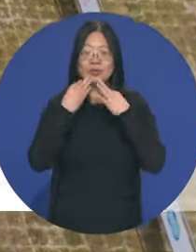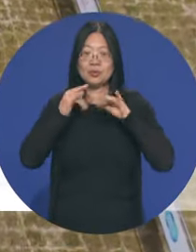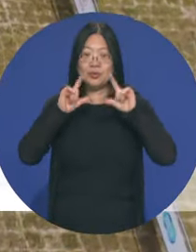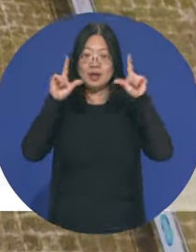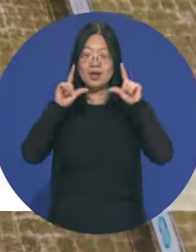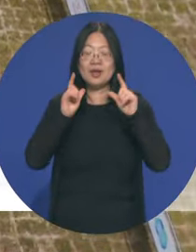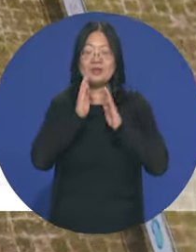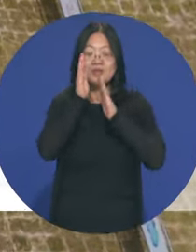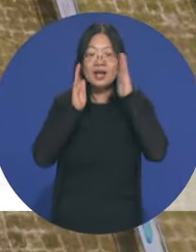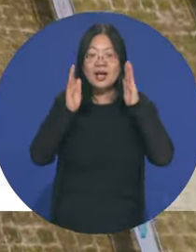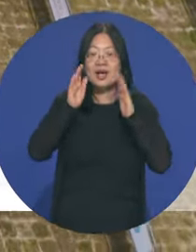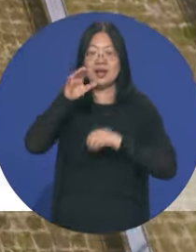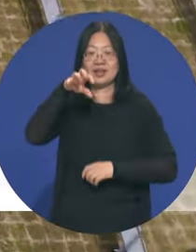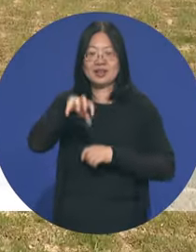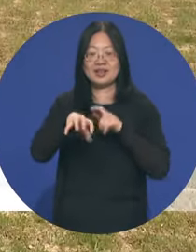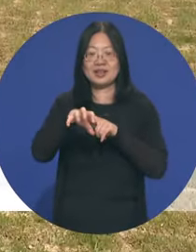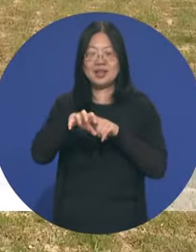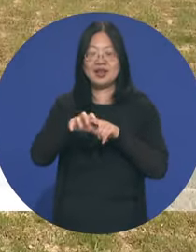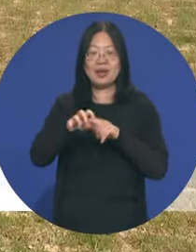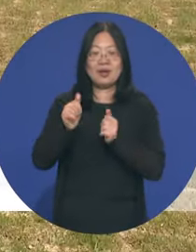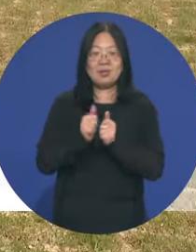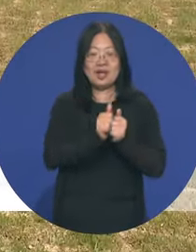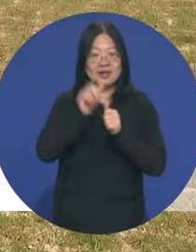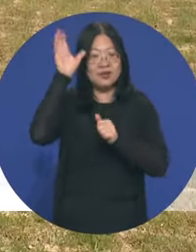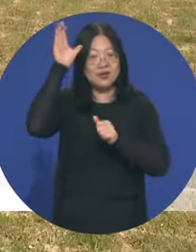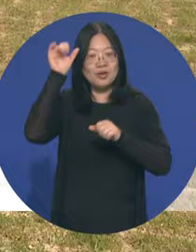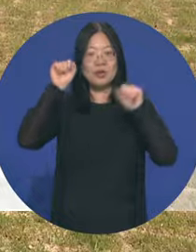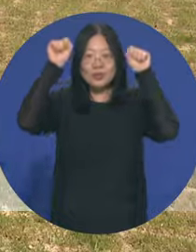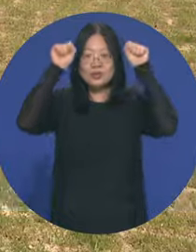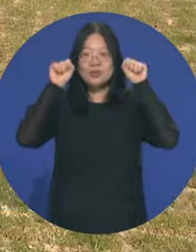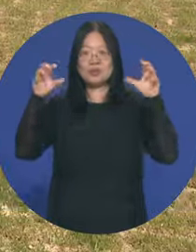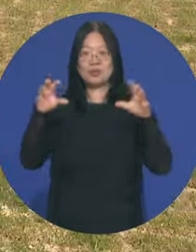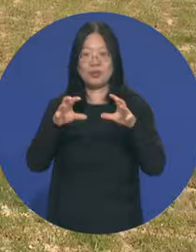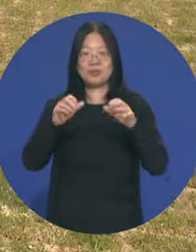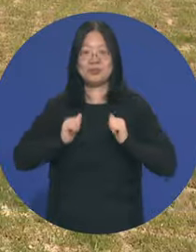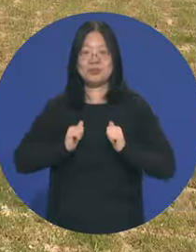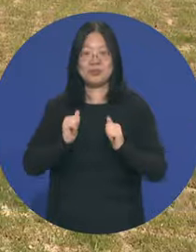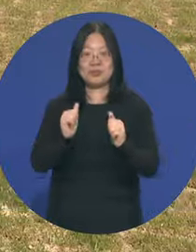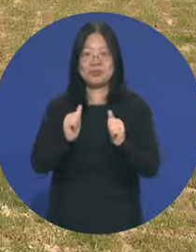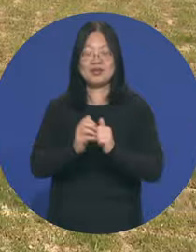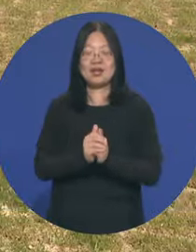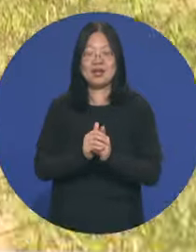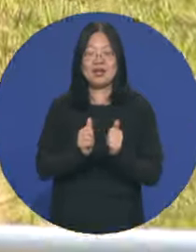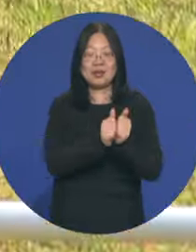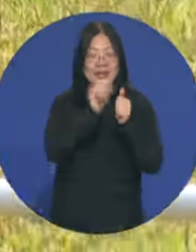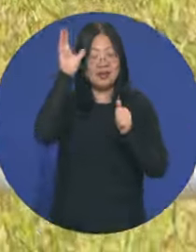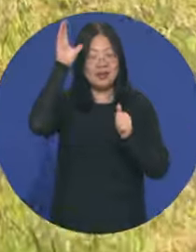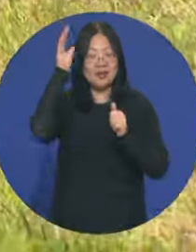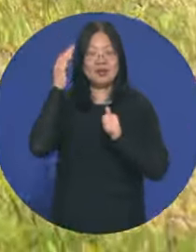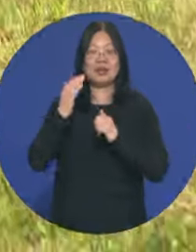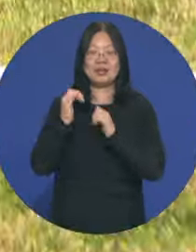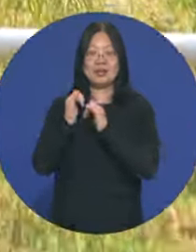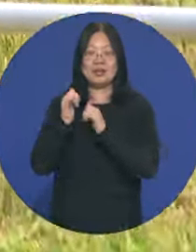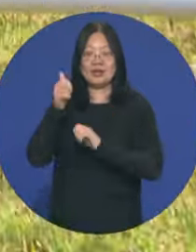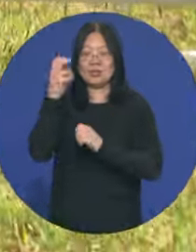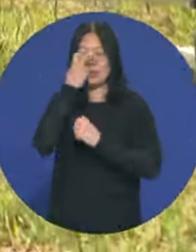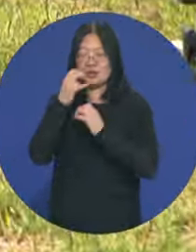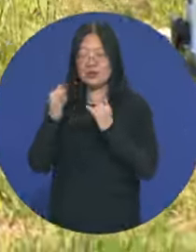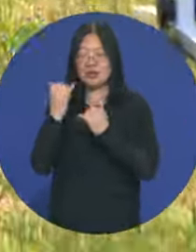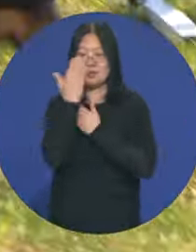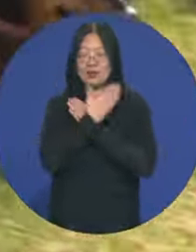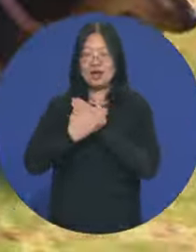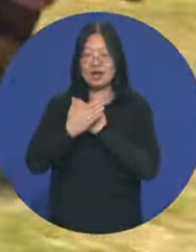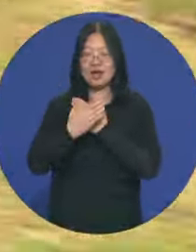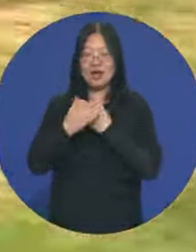5월의 첫 주말, 푸른 잔디밭 위에서 반려견들의 운동회가 한창입니다. 반려견과 보호자가 한 몸이 된듯